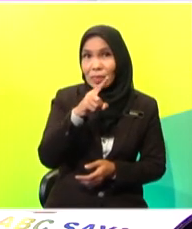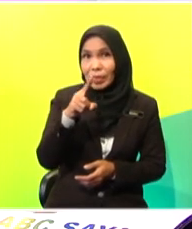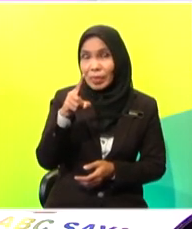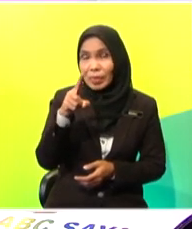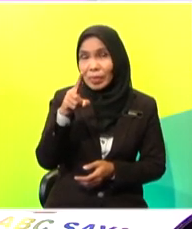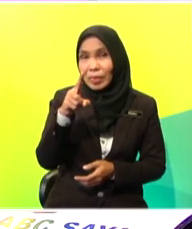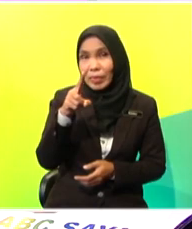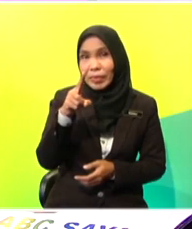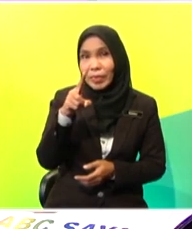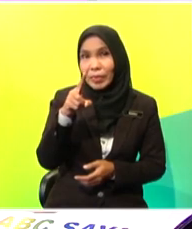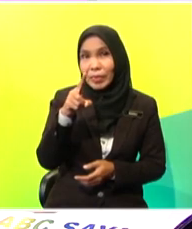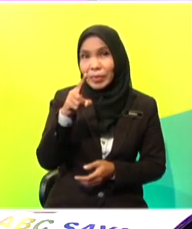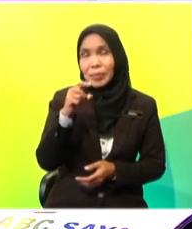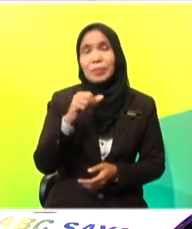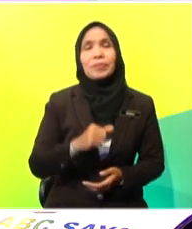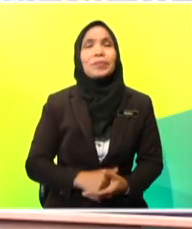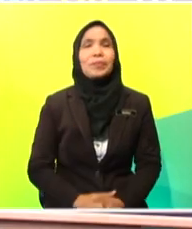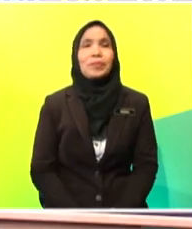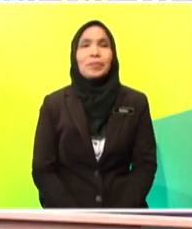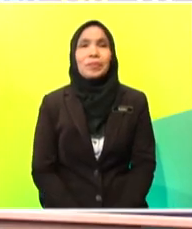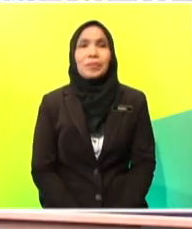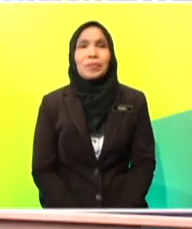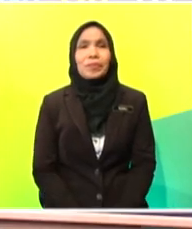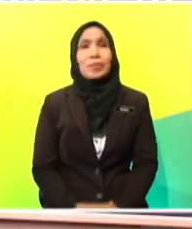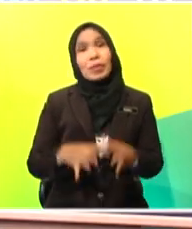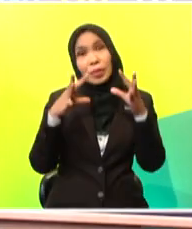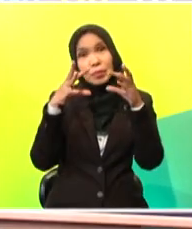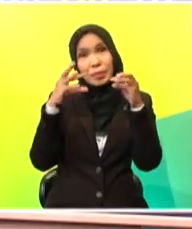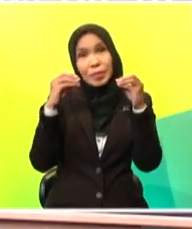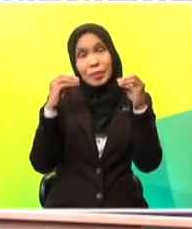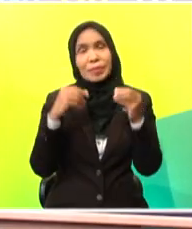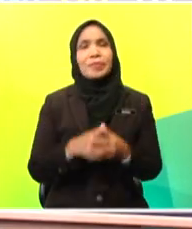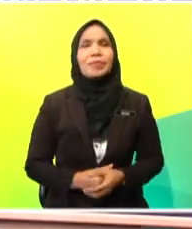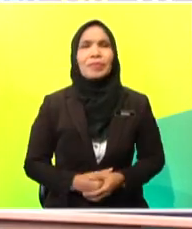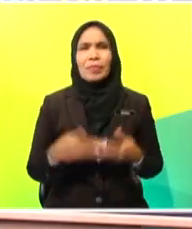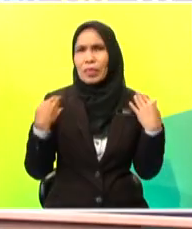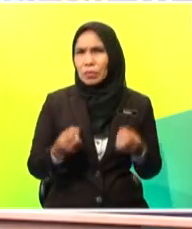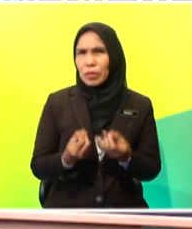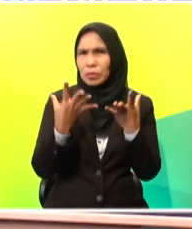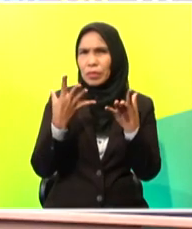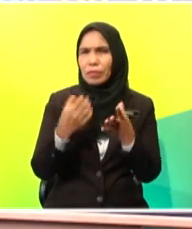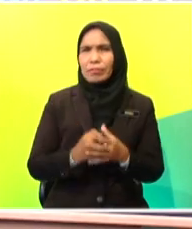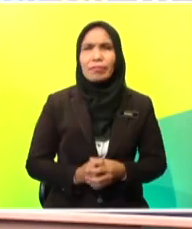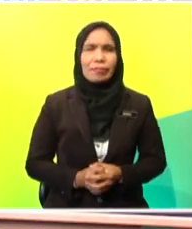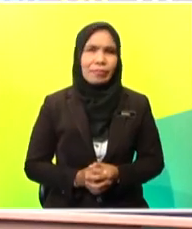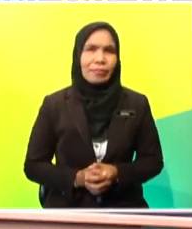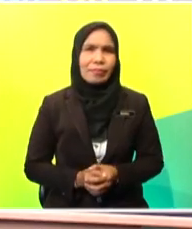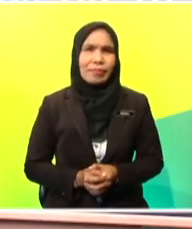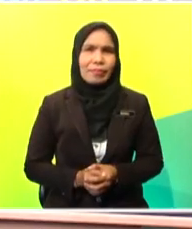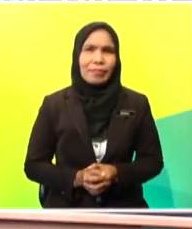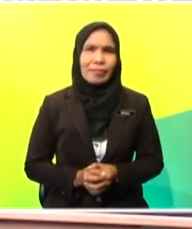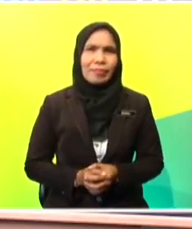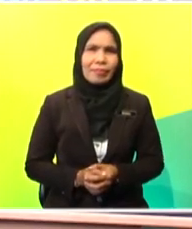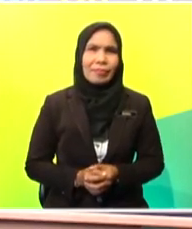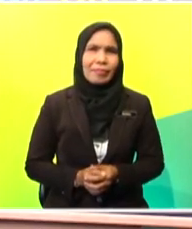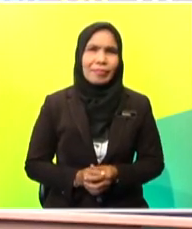z-z-z-z Oke dah habis Karena rasa ada berapa huruf edisi Nia alamat tak